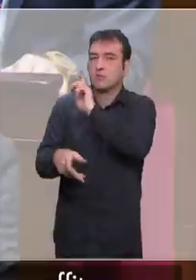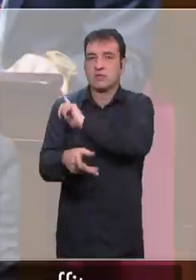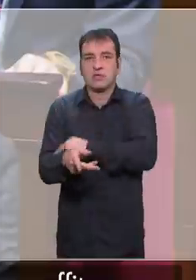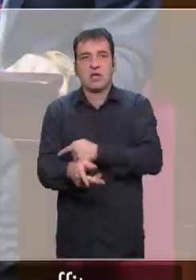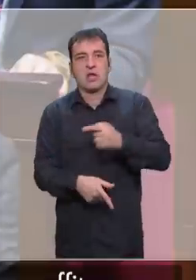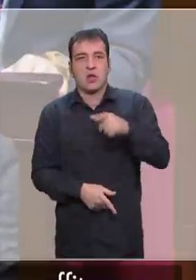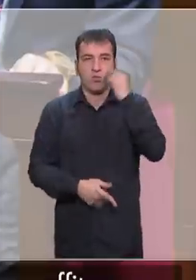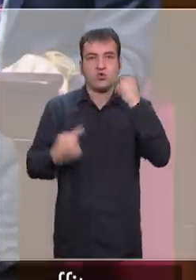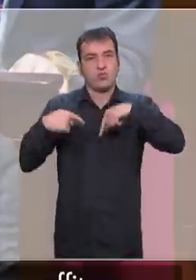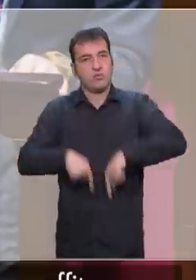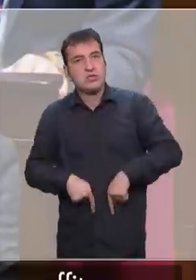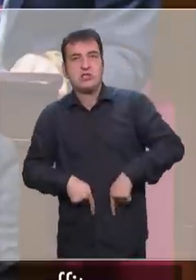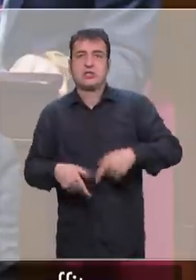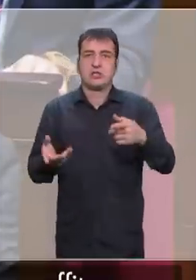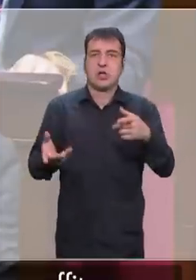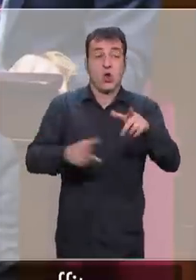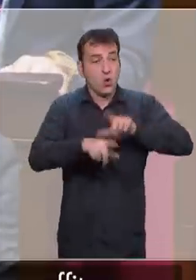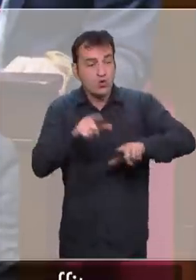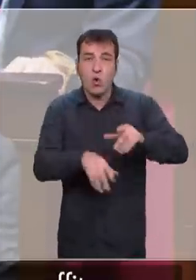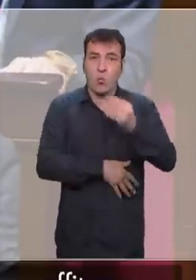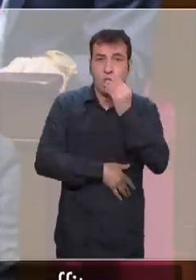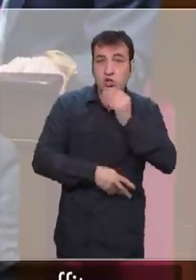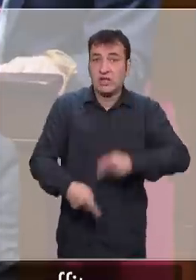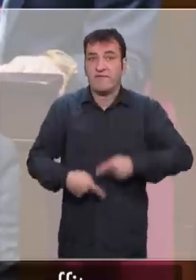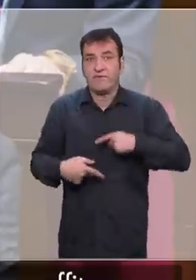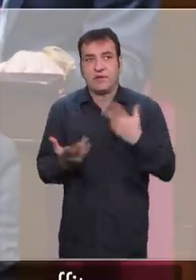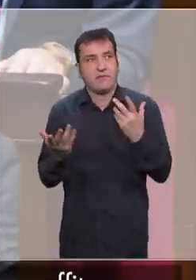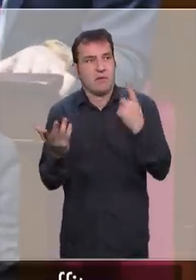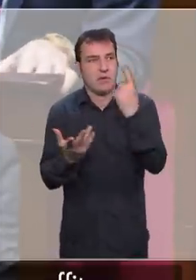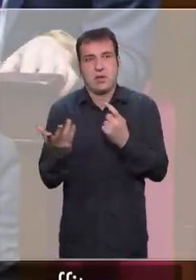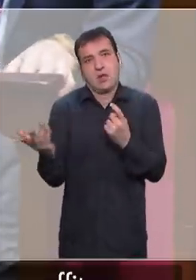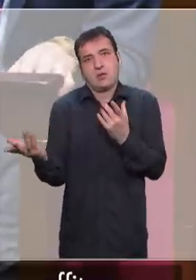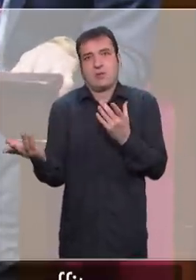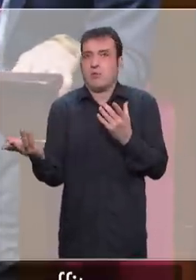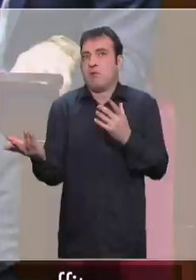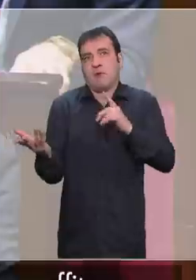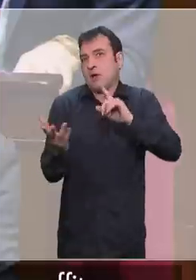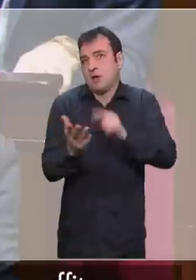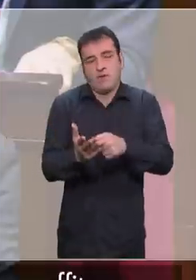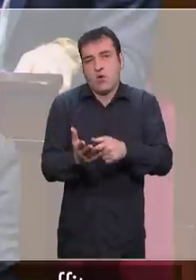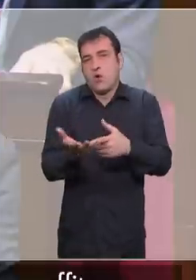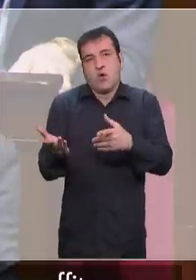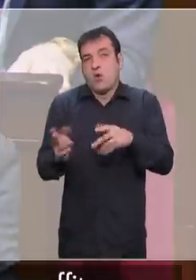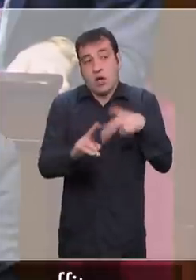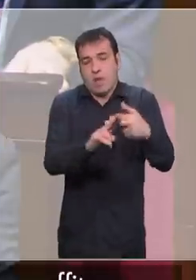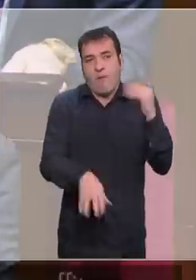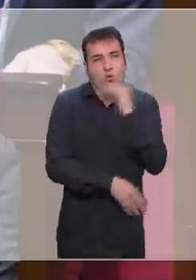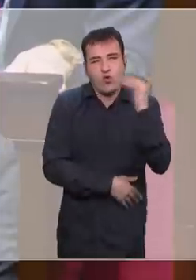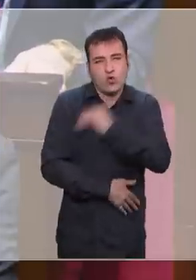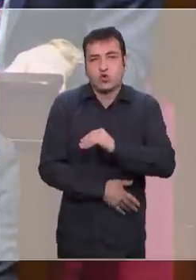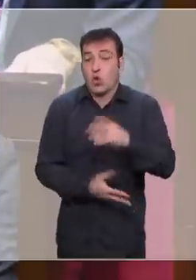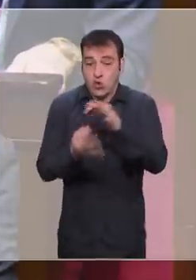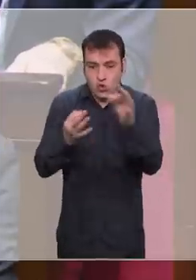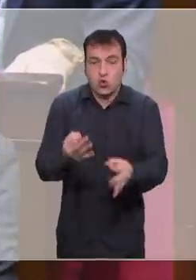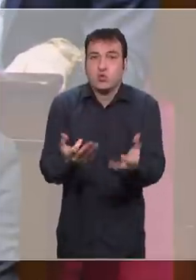loger, manger, vivre, la question est insupportable. Il y a urgence absolue. Les solutions sont sur la table. Que